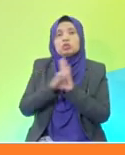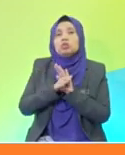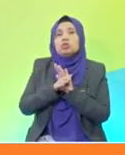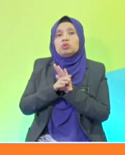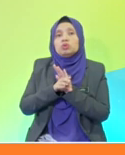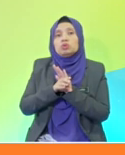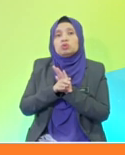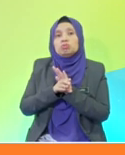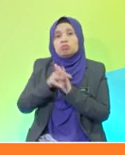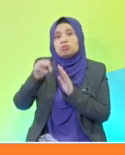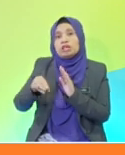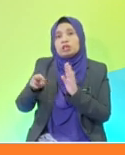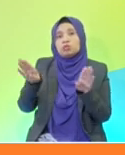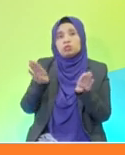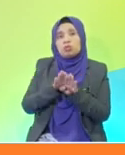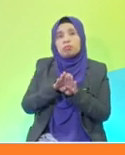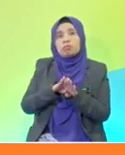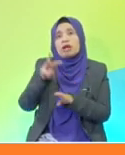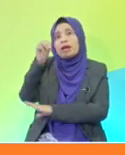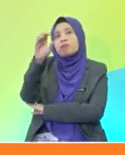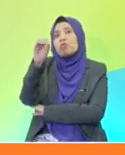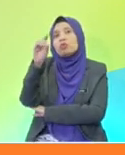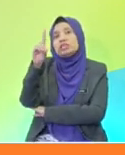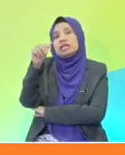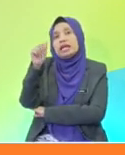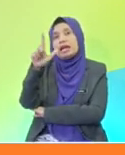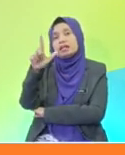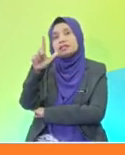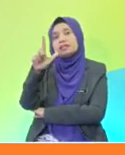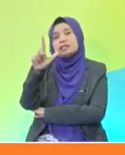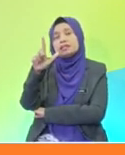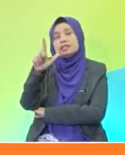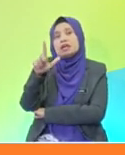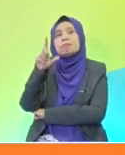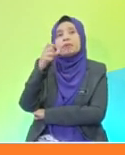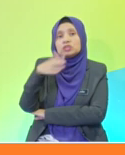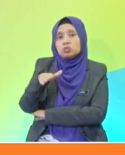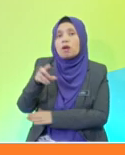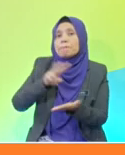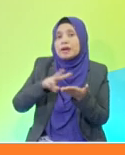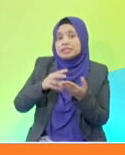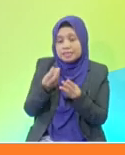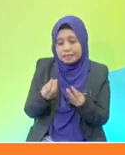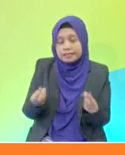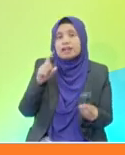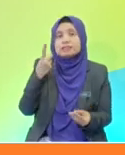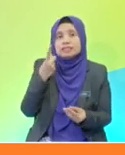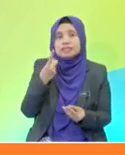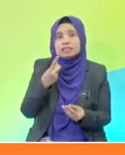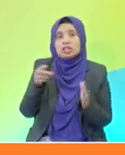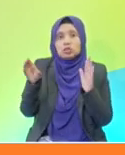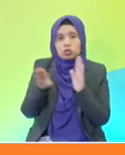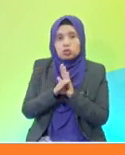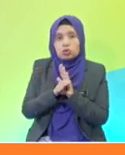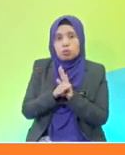moda Oke calon boleh tutup modal di mana calon hanya baca tanah saja sebagai contoh